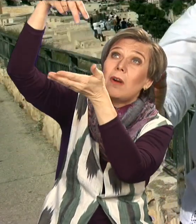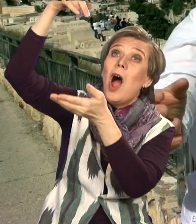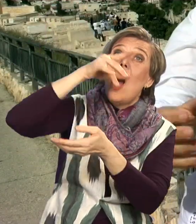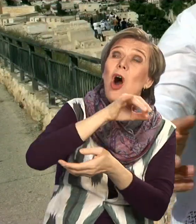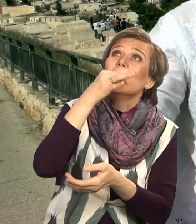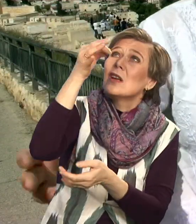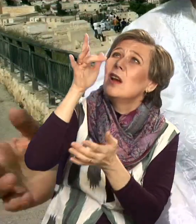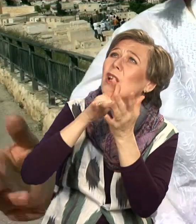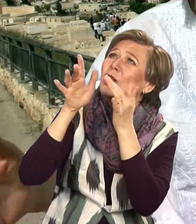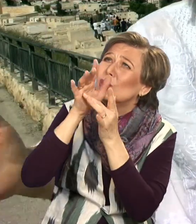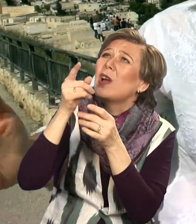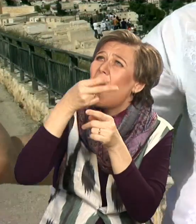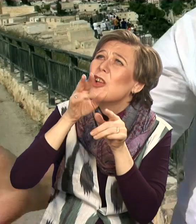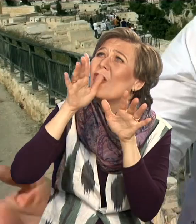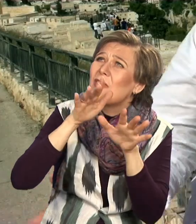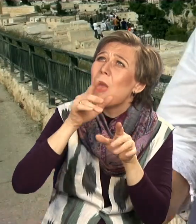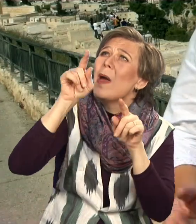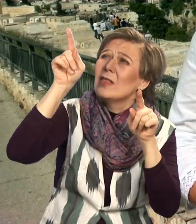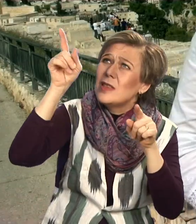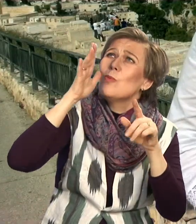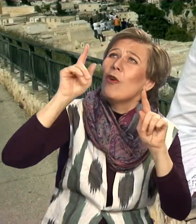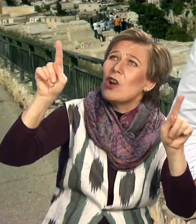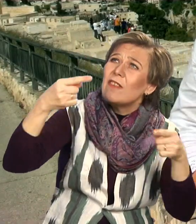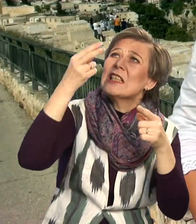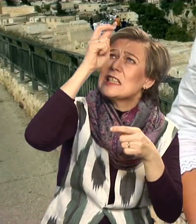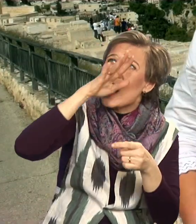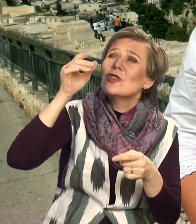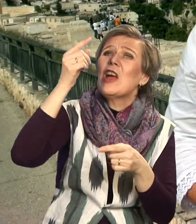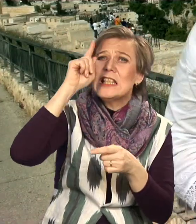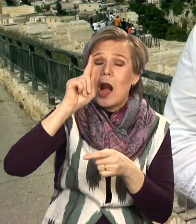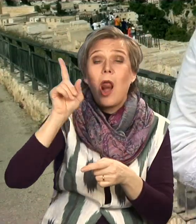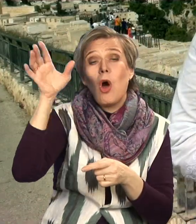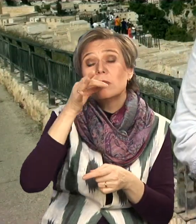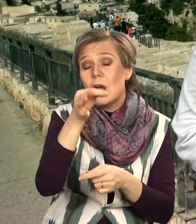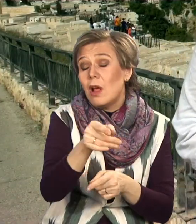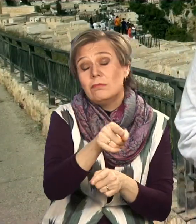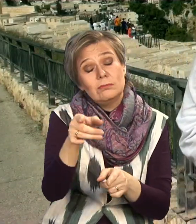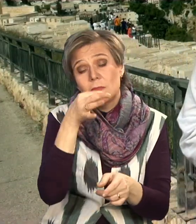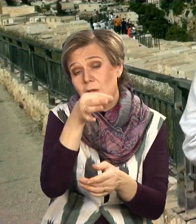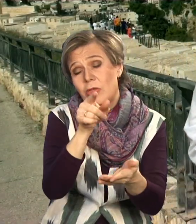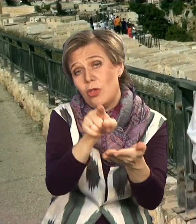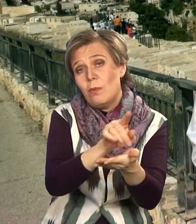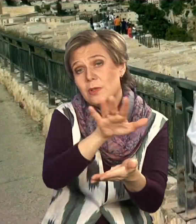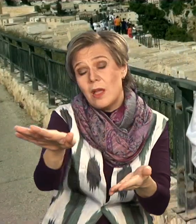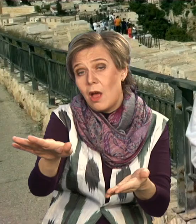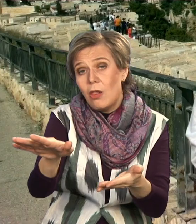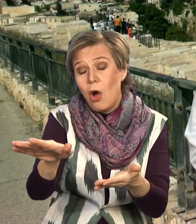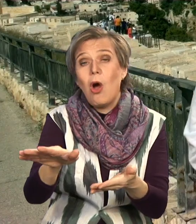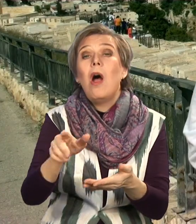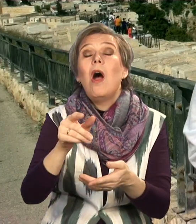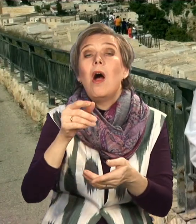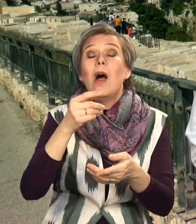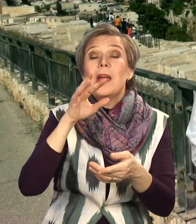Христу, Господи, не в сие ли время восстановляешь царство Израиля? Он говорит, не ваше время знать, времена и сроки, которые Отец положил во власти в